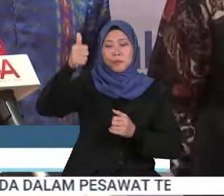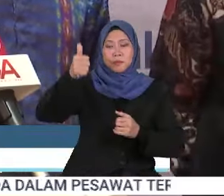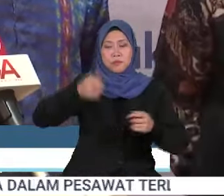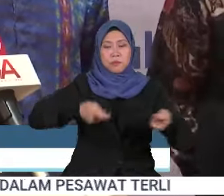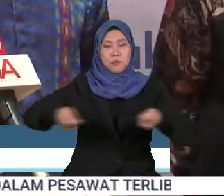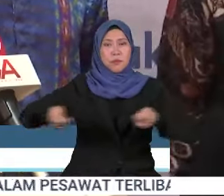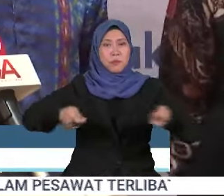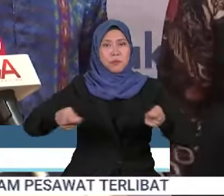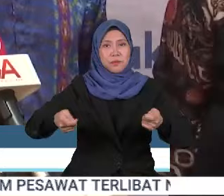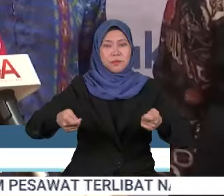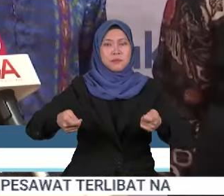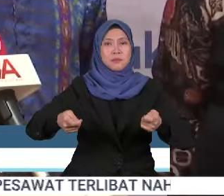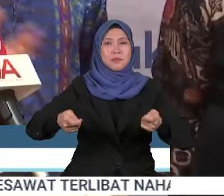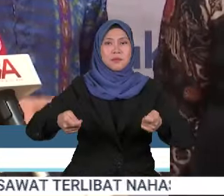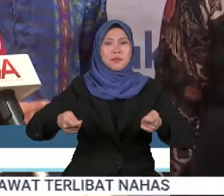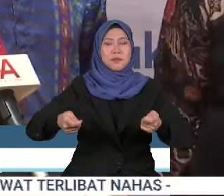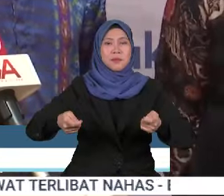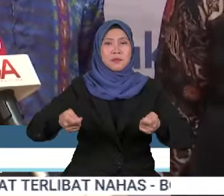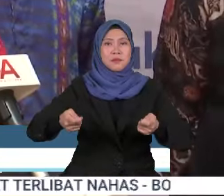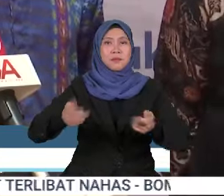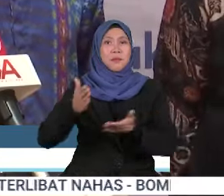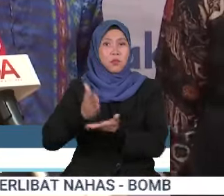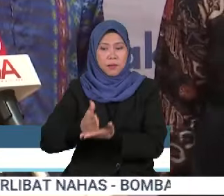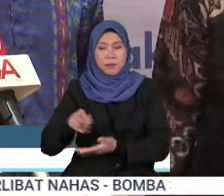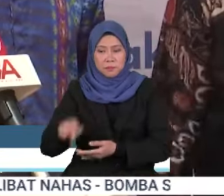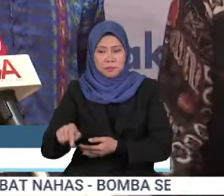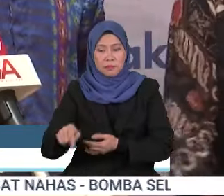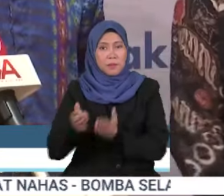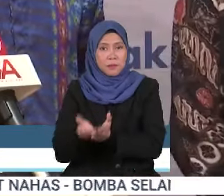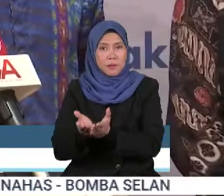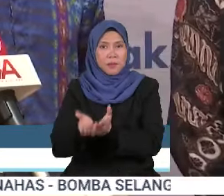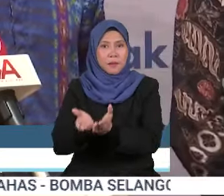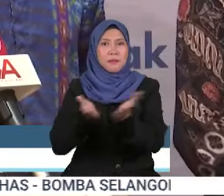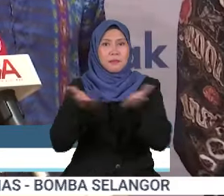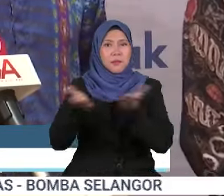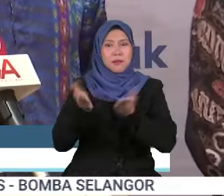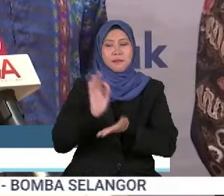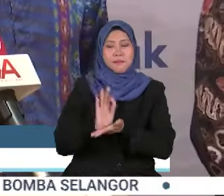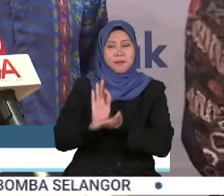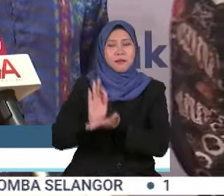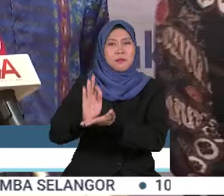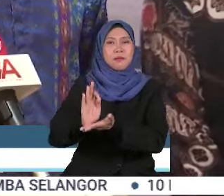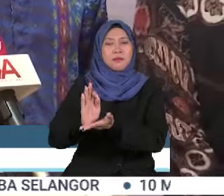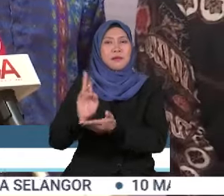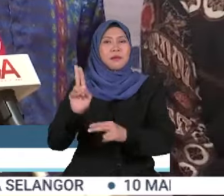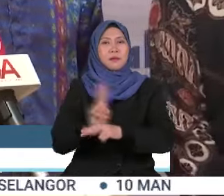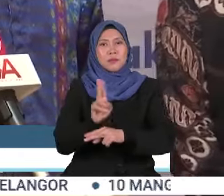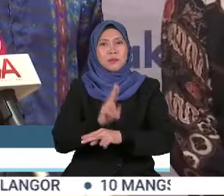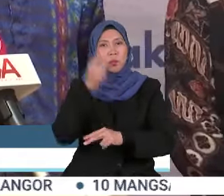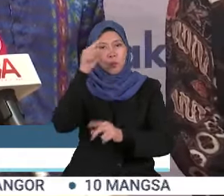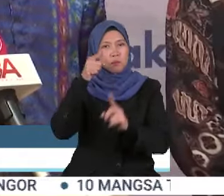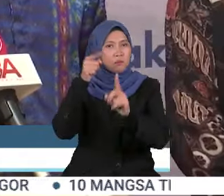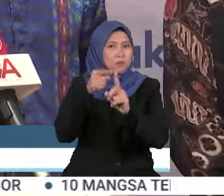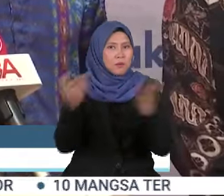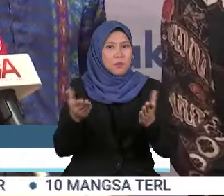Suruhanjaya Pelabuhan, lebih fleksibel membenarkan mereka produk itu ataupun perkhidmatan feri itu digunakan untuk tujuan pelancongan